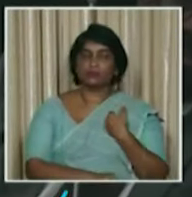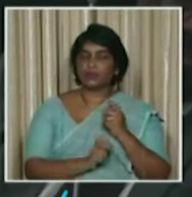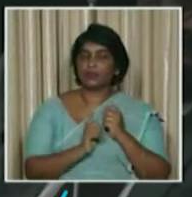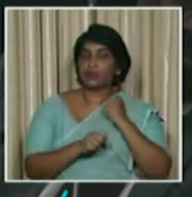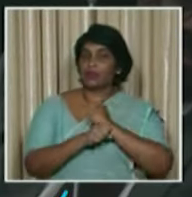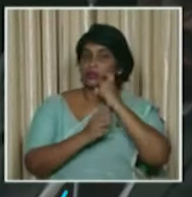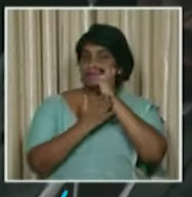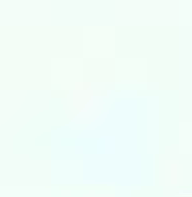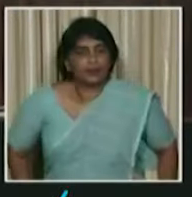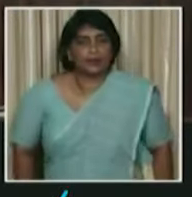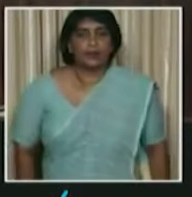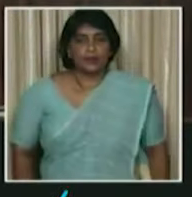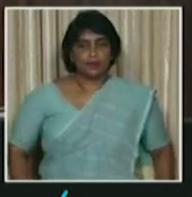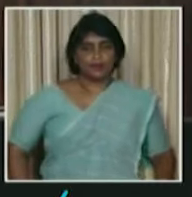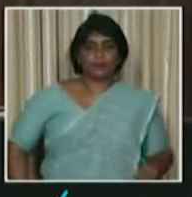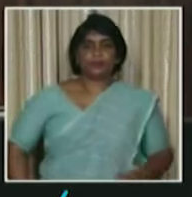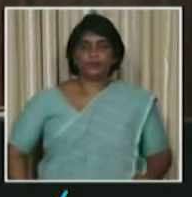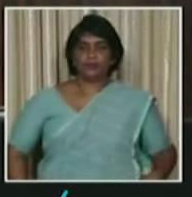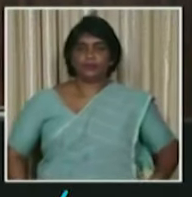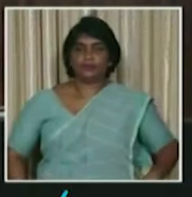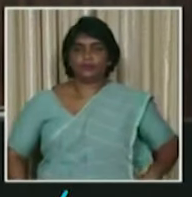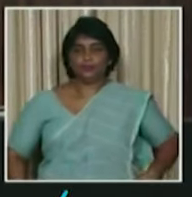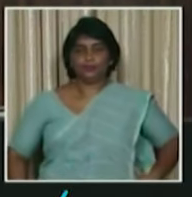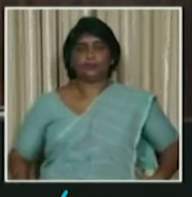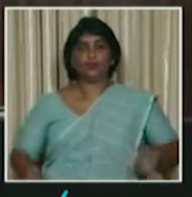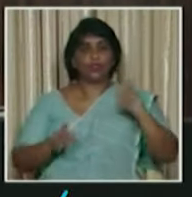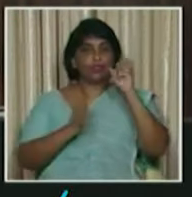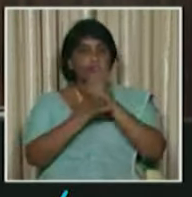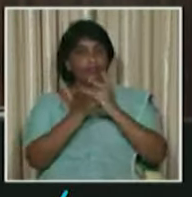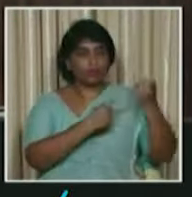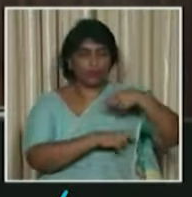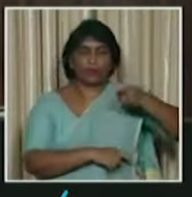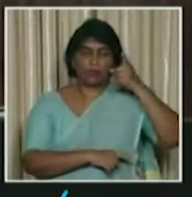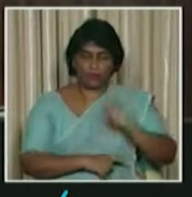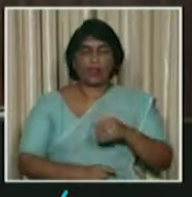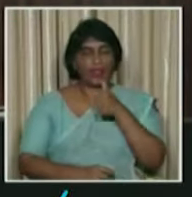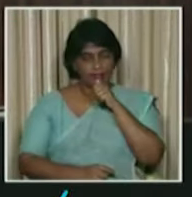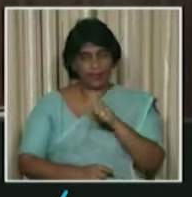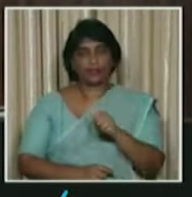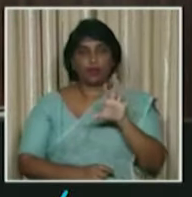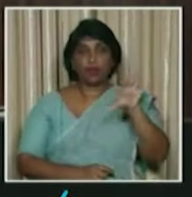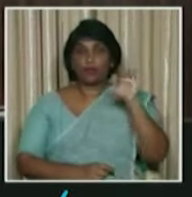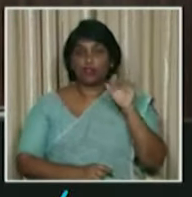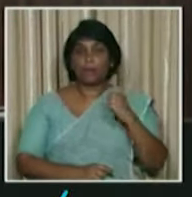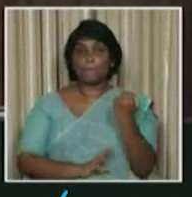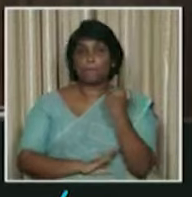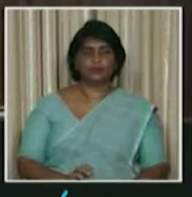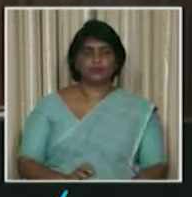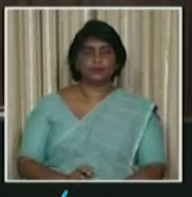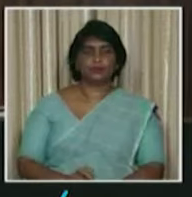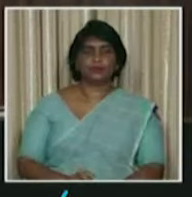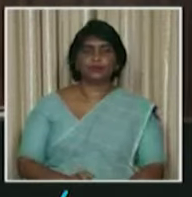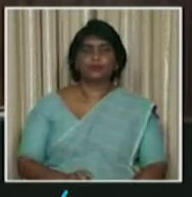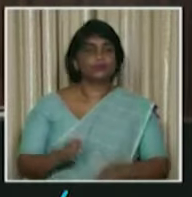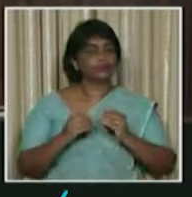ආණ්ඩුක්‍රම ව්‍යවස්ථාව අනුව දන්නවා. ව්‍යවස්ථාදායක සභාවෙන් අනුමත විය යුතු බව හැබෑව. නමුත් පත් කිරීමේ බලය තියෙන්නේ ජනාධිපතිවරයාට.